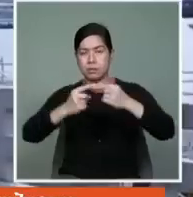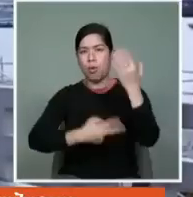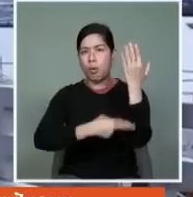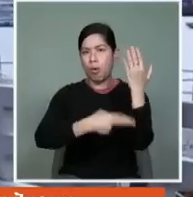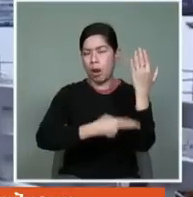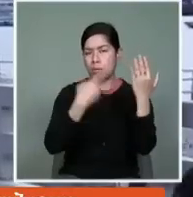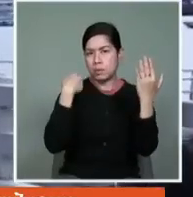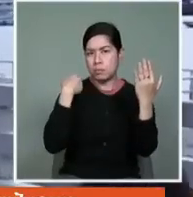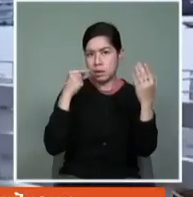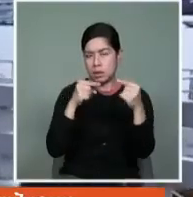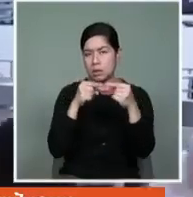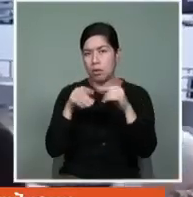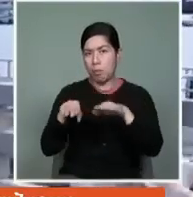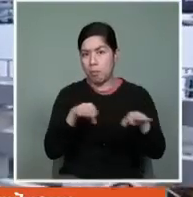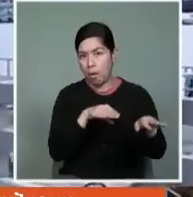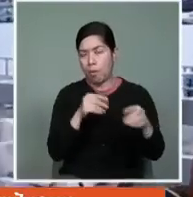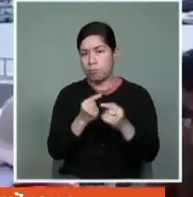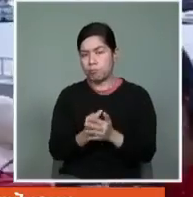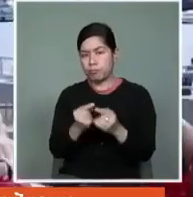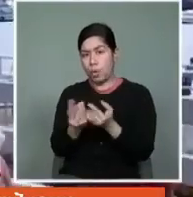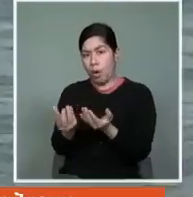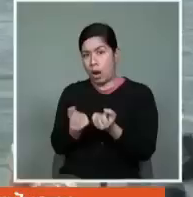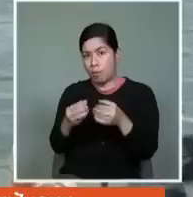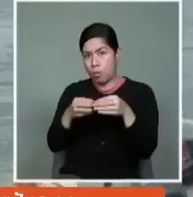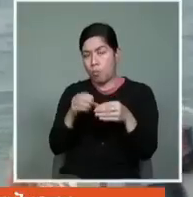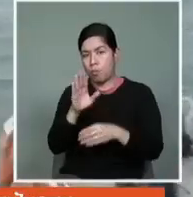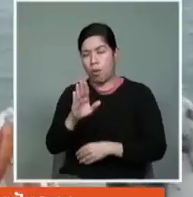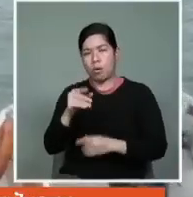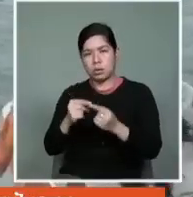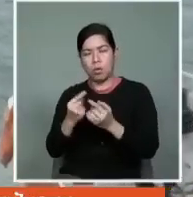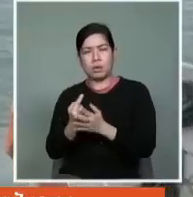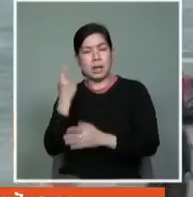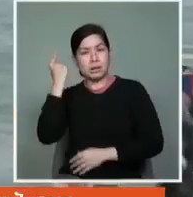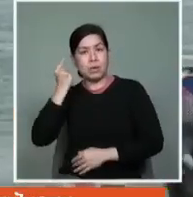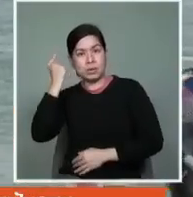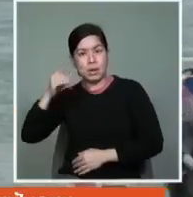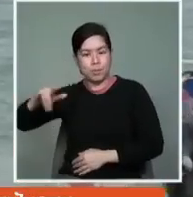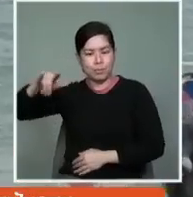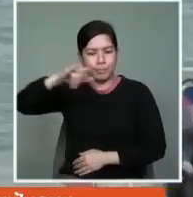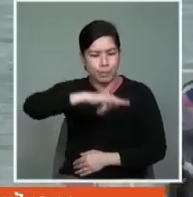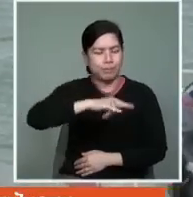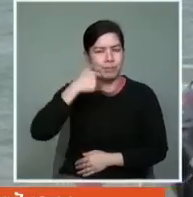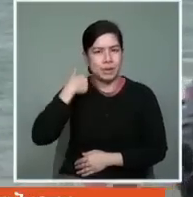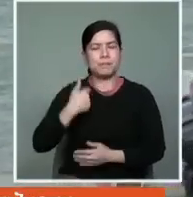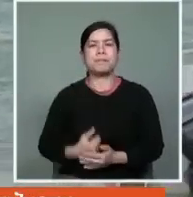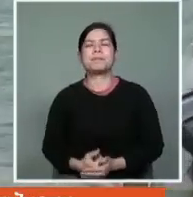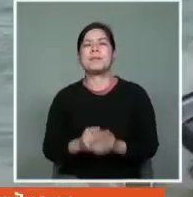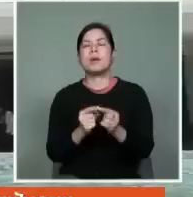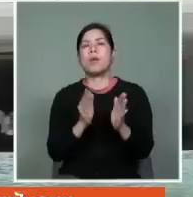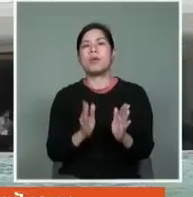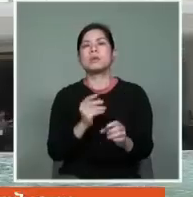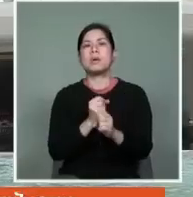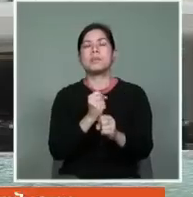เมื่อนักท่องเที่ยวเนี่ยเดินทางมาถึงท่าอากาศยานภูเก็ตหลังจากผ่านกระบวนการตรวจคนเข้าเมืองแล้วค่ะเจ้าหน้าที่ของโรงแรม